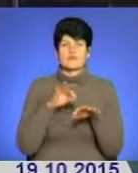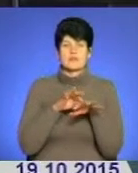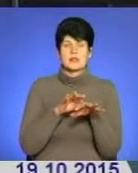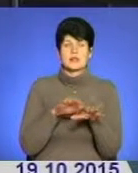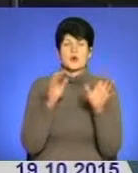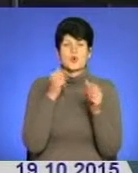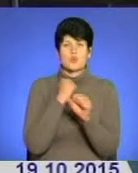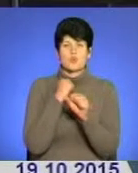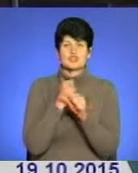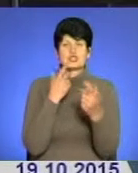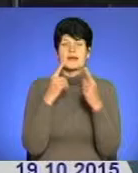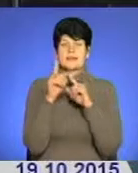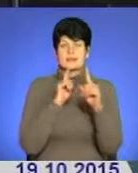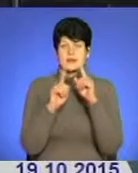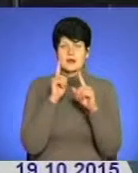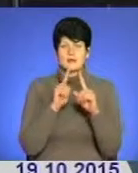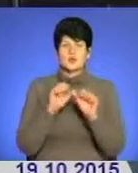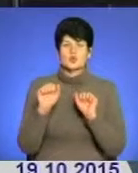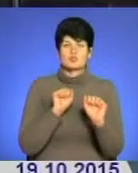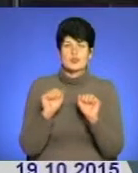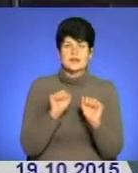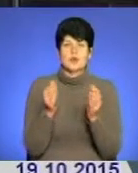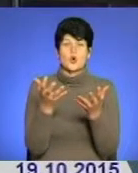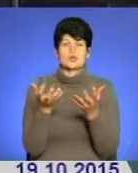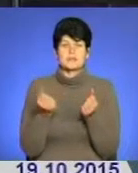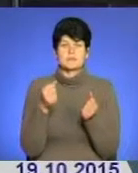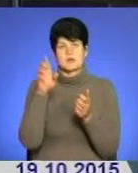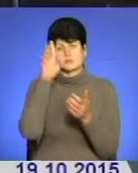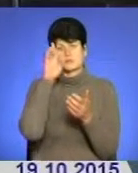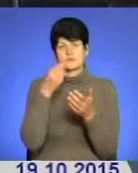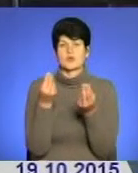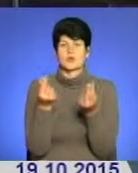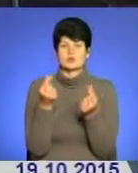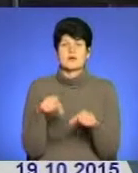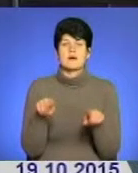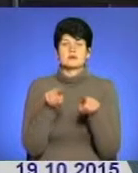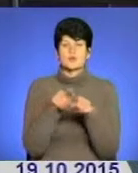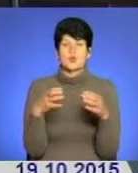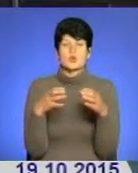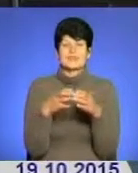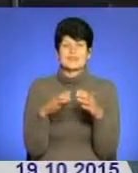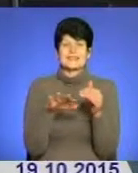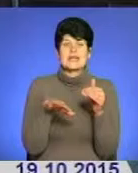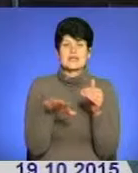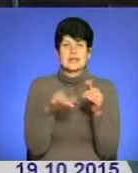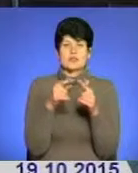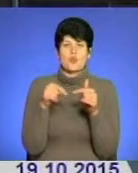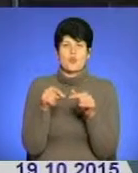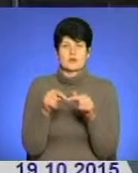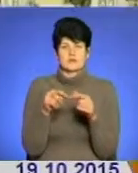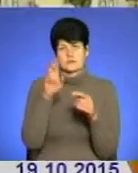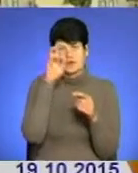райдержадміністрації, керівниками фінансових органів, розпорядниками та одержувачами бюджетних коштів, а також з колективами територіальних органів